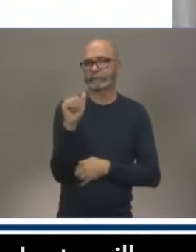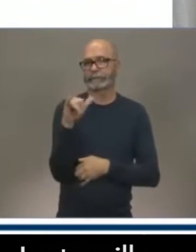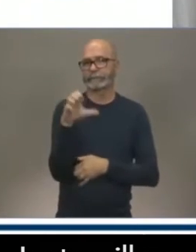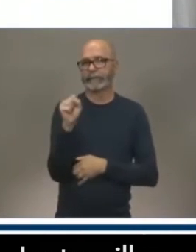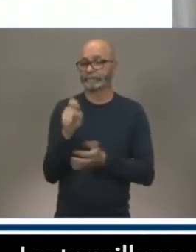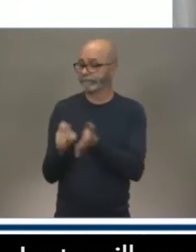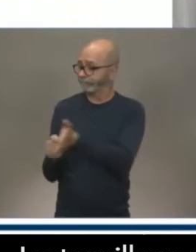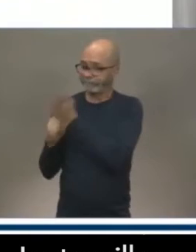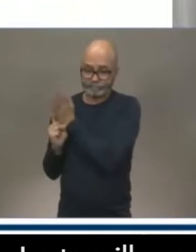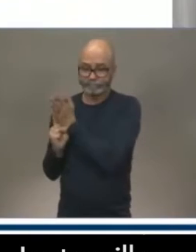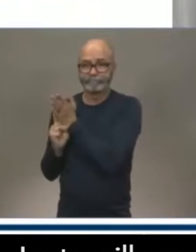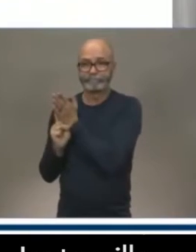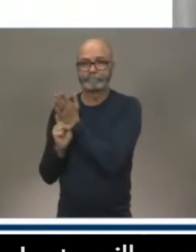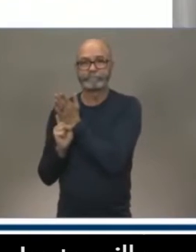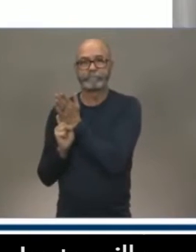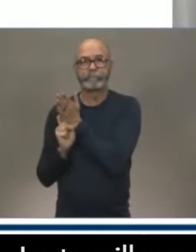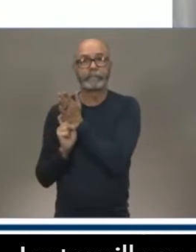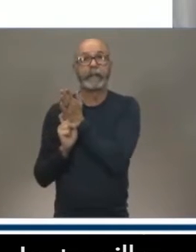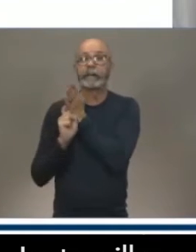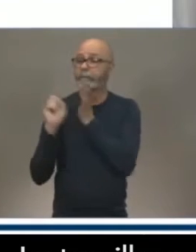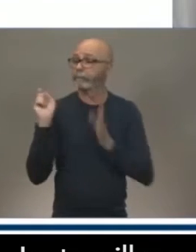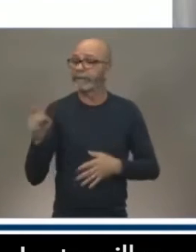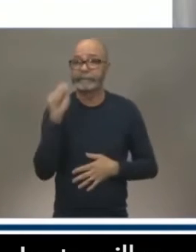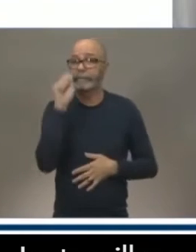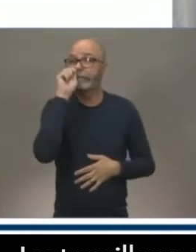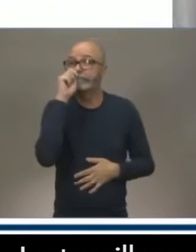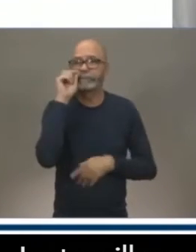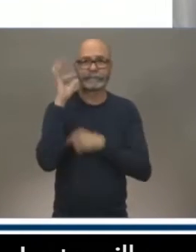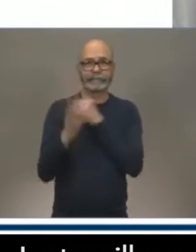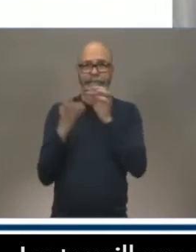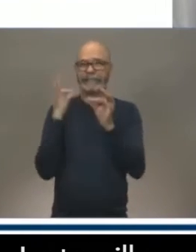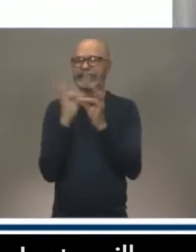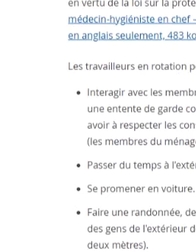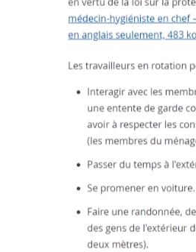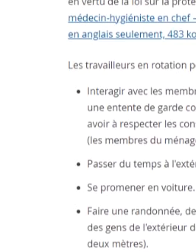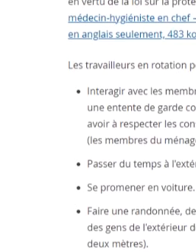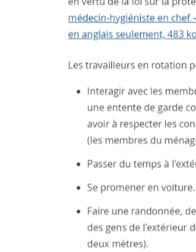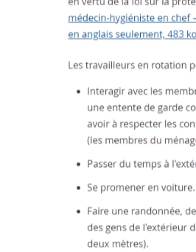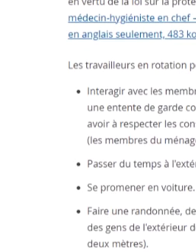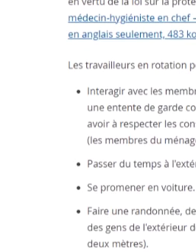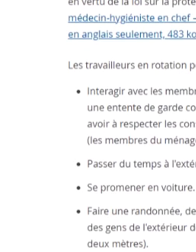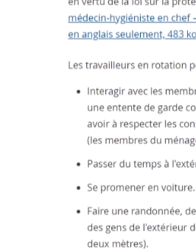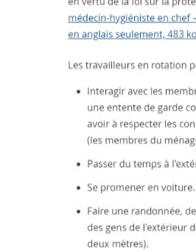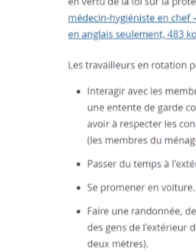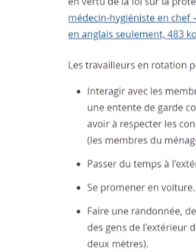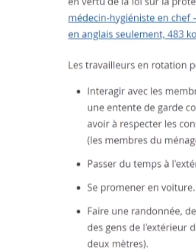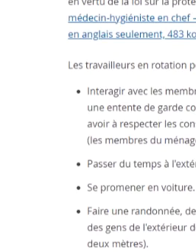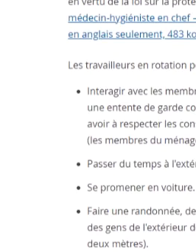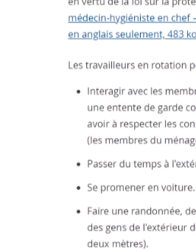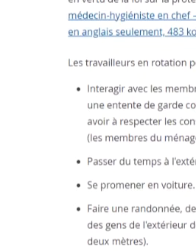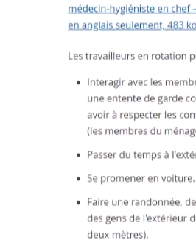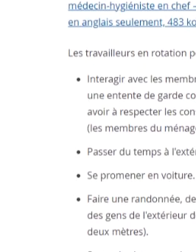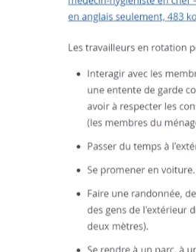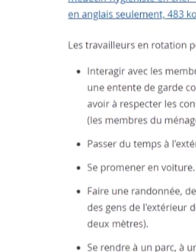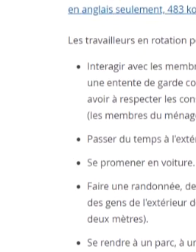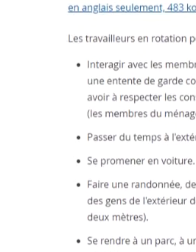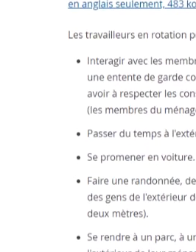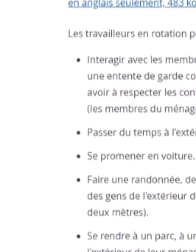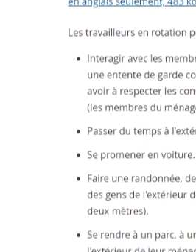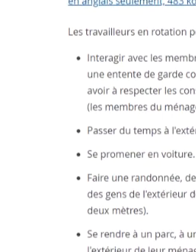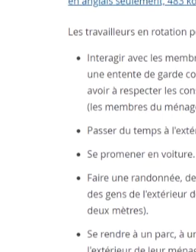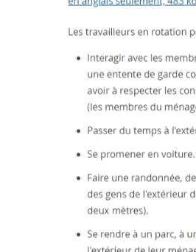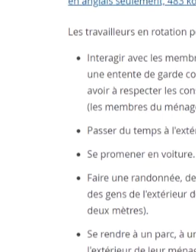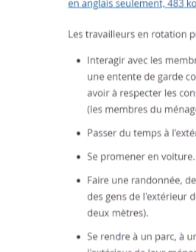mandatory test policy, it is our hope that we can identify COVID sooner. Pour avoir plus de détails sur les exigences